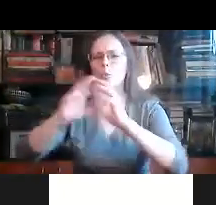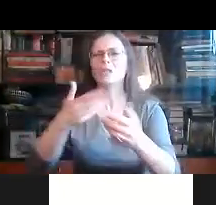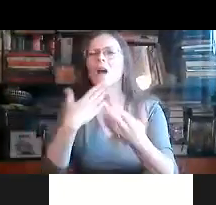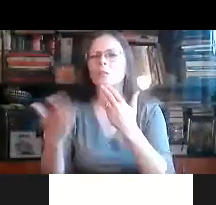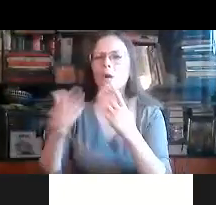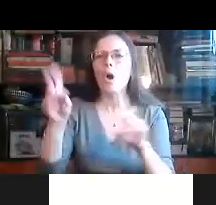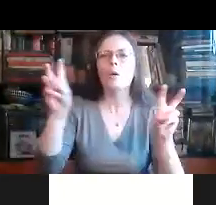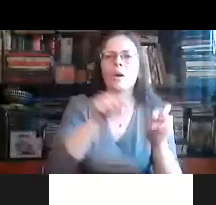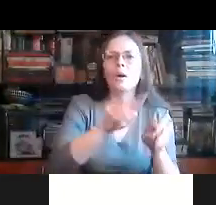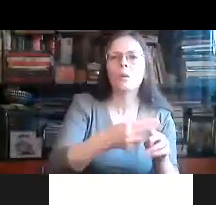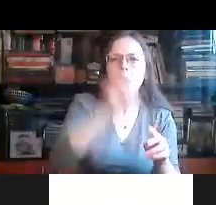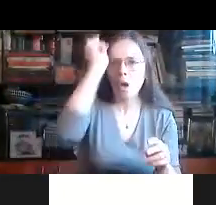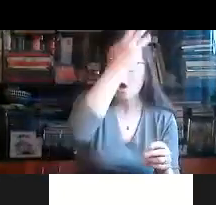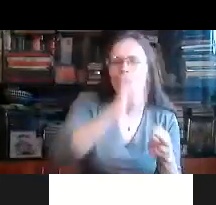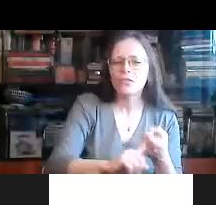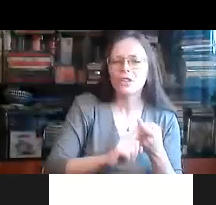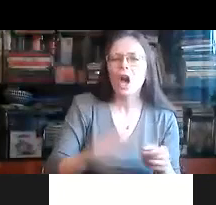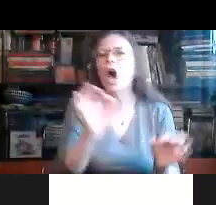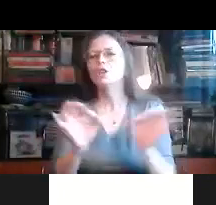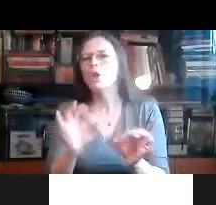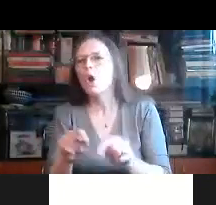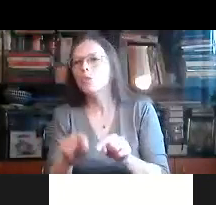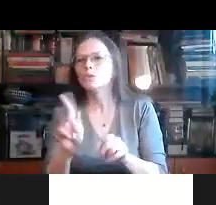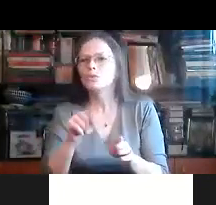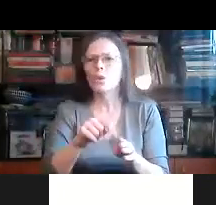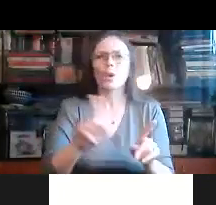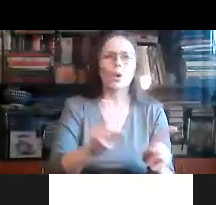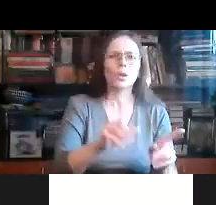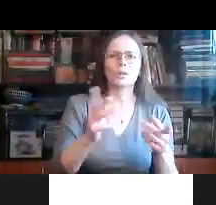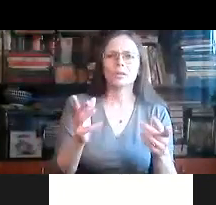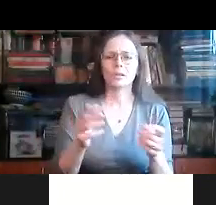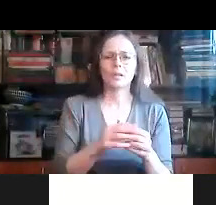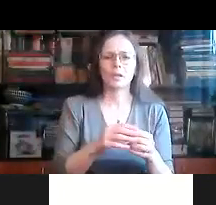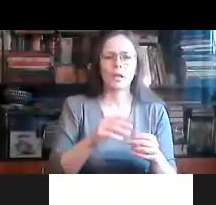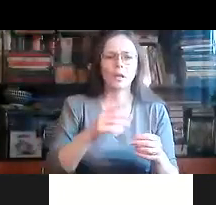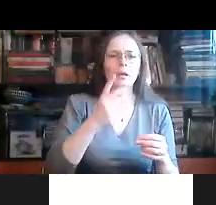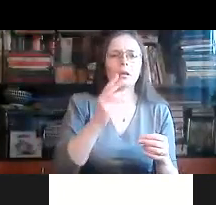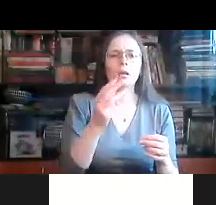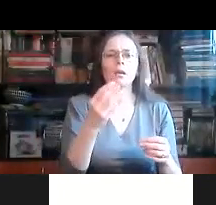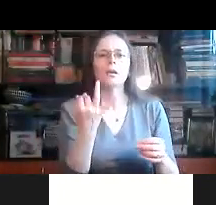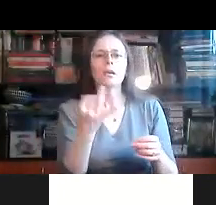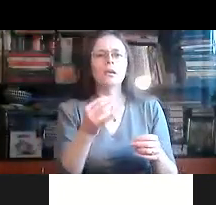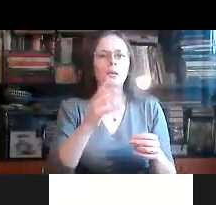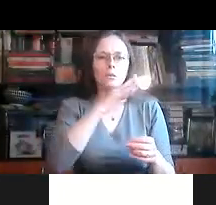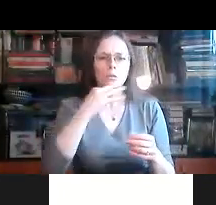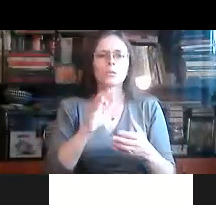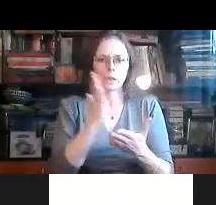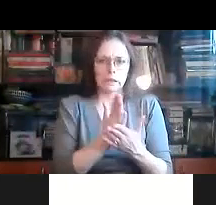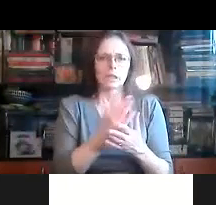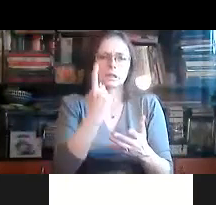кто-то из моих там знакомых заразился, и как они это тяжело. Оля Погодина,